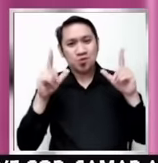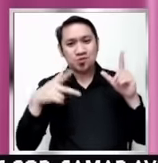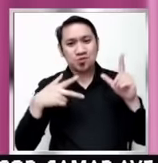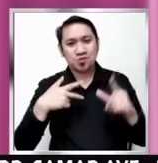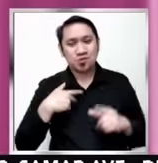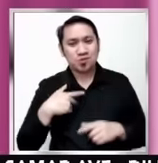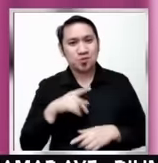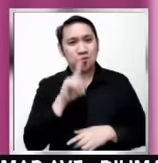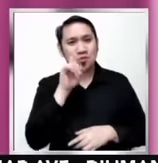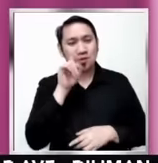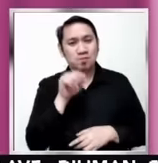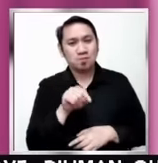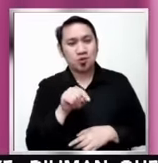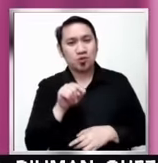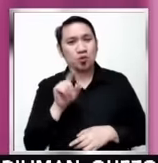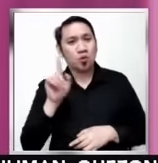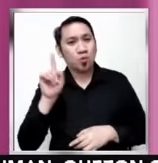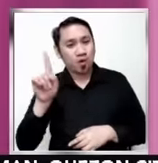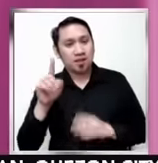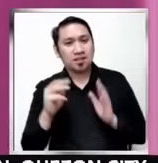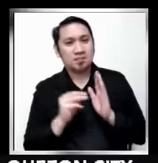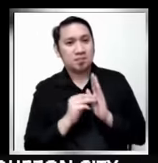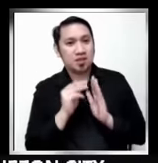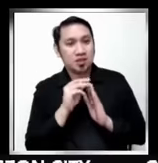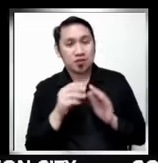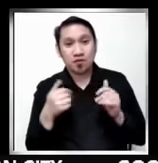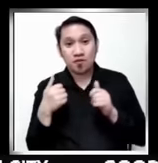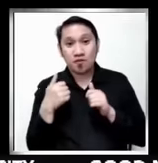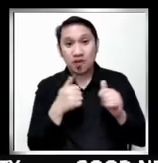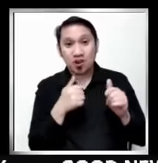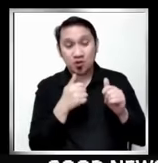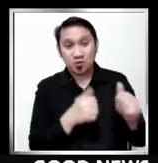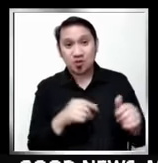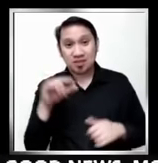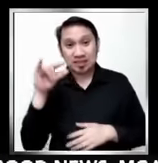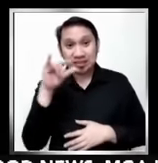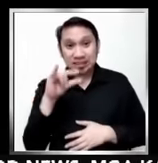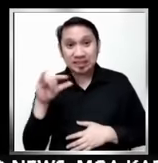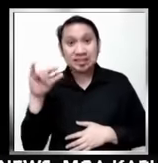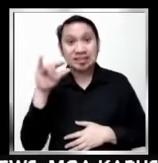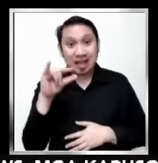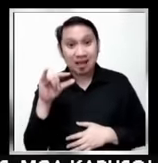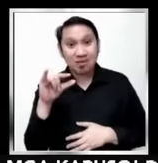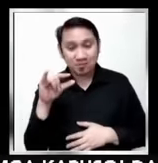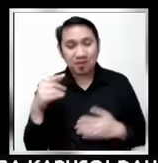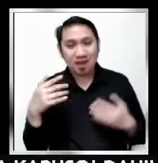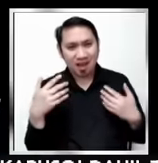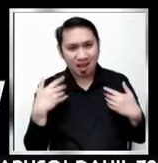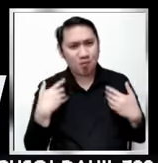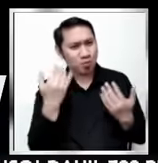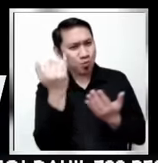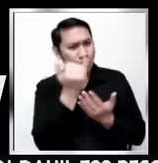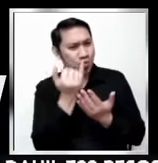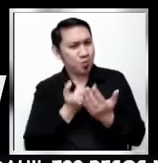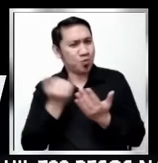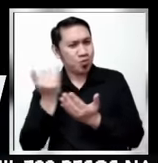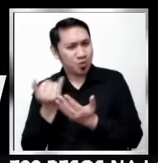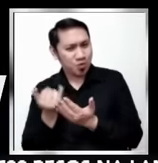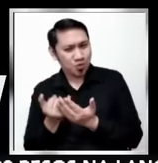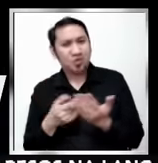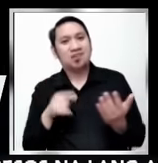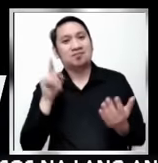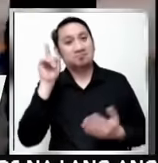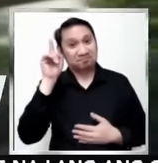1.1 million ang kanyang followers sa Instagram. Kabi-kabila rin ang gumawa ng artwork para sa kanya. Chalk art sa Session